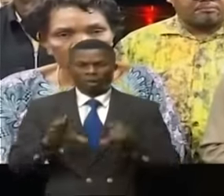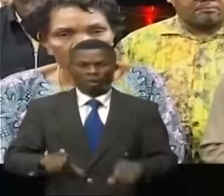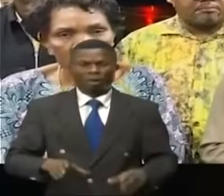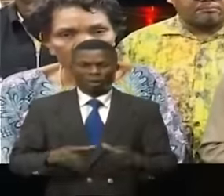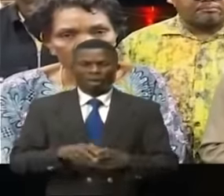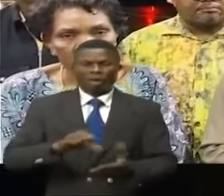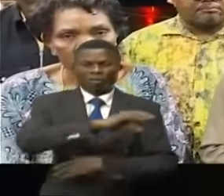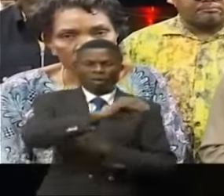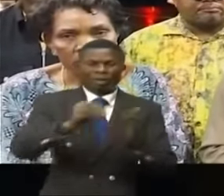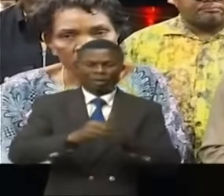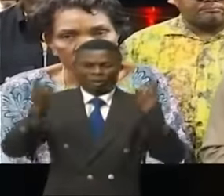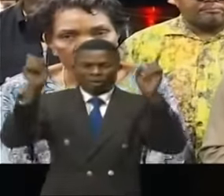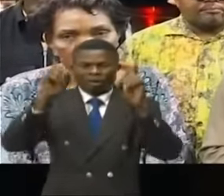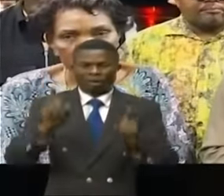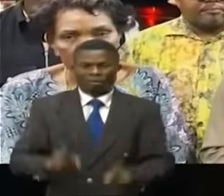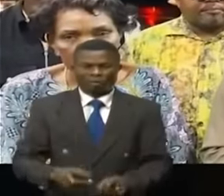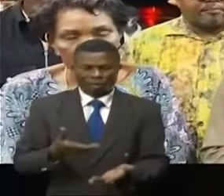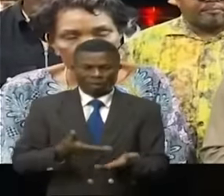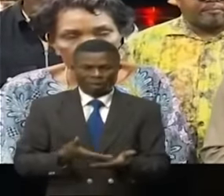Centrafrique, nous avons